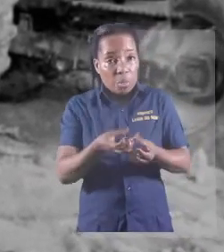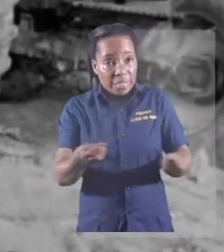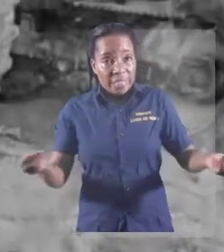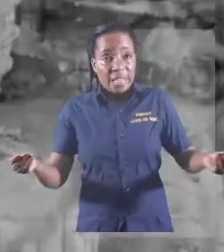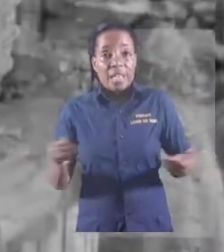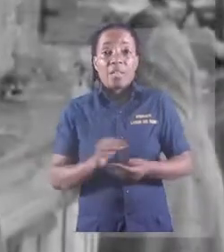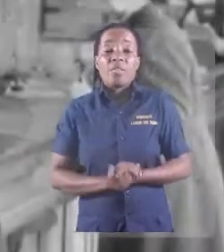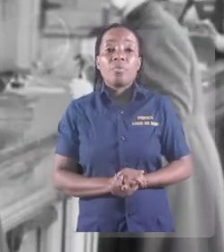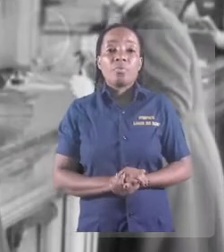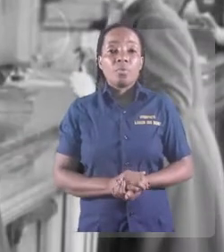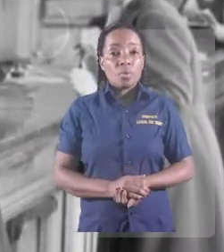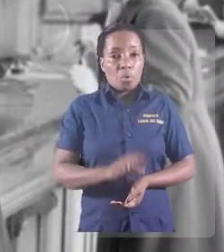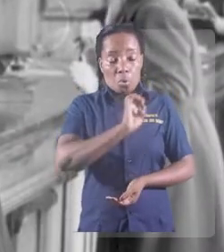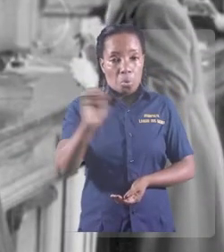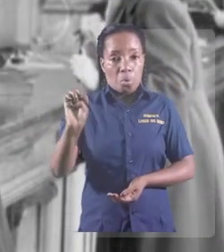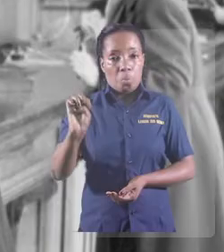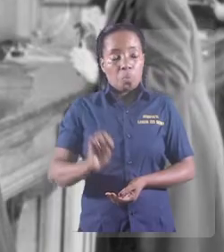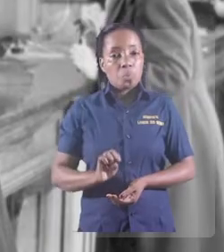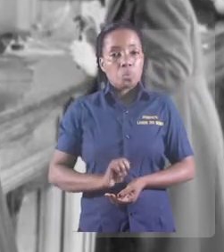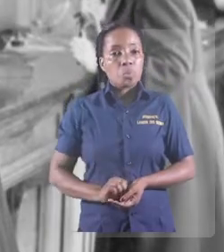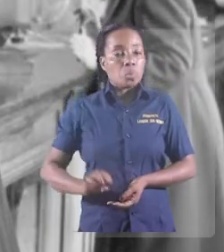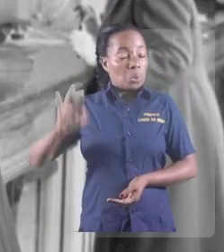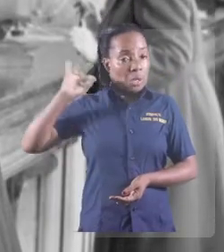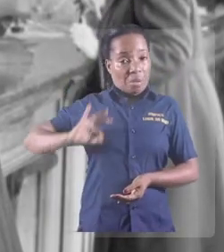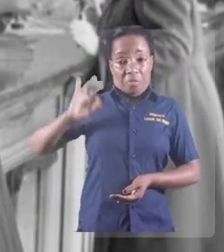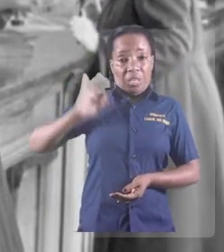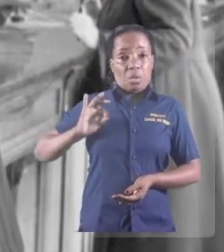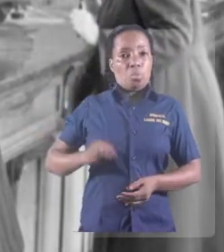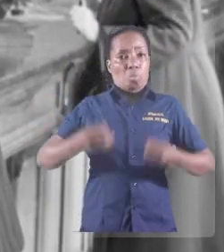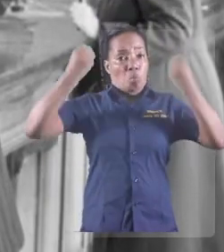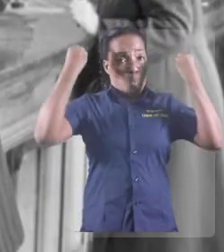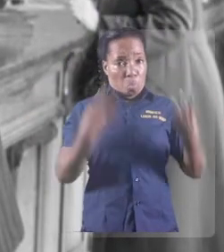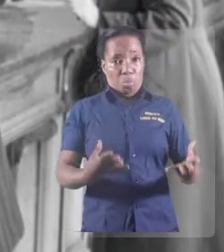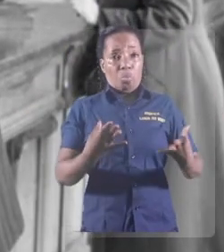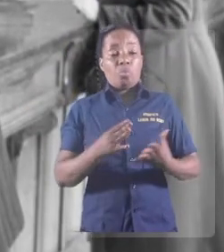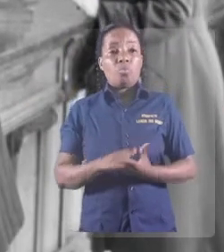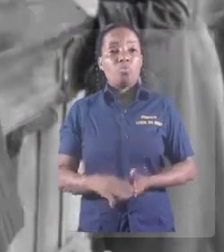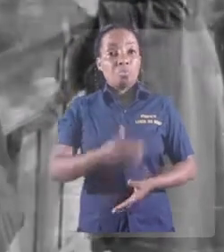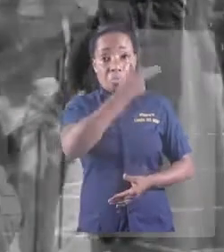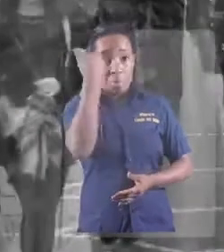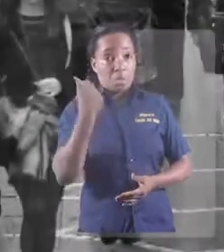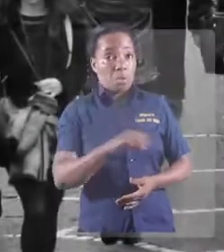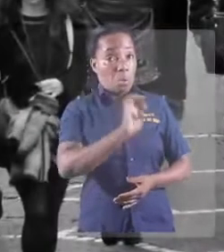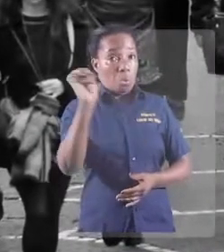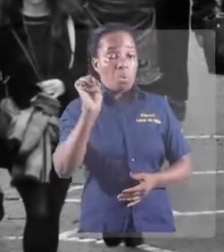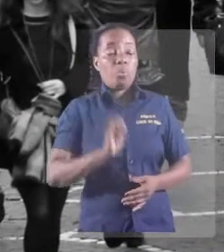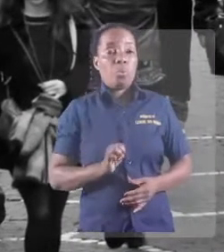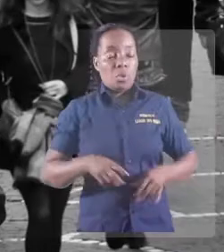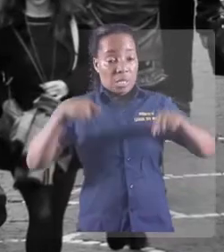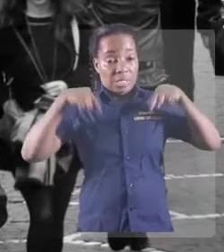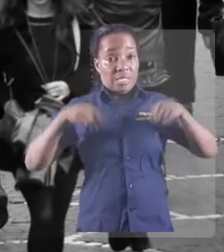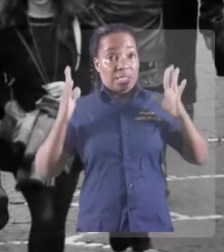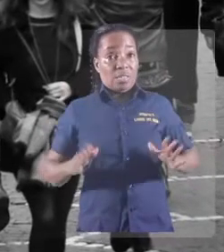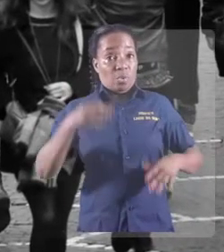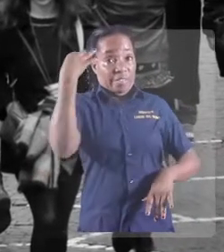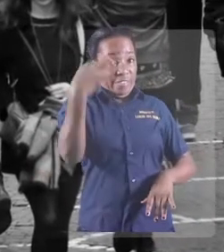ajouter que cette communauté bénéficiait de nombreux privilège parce qu'ils avaient la